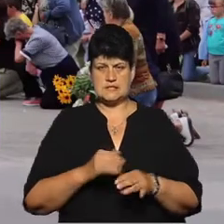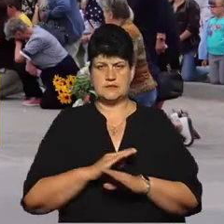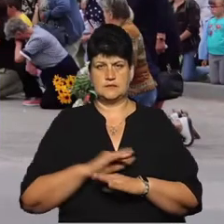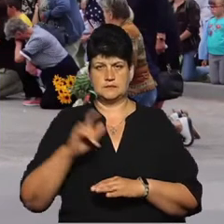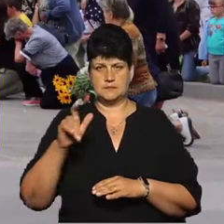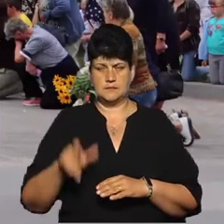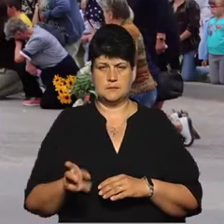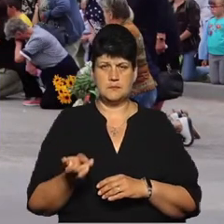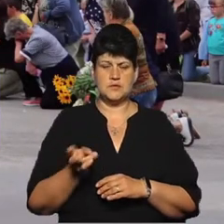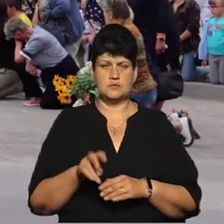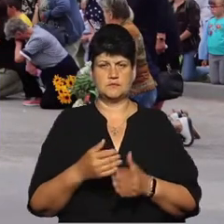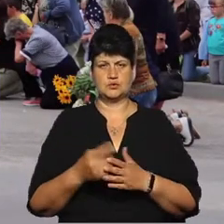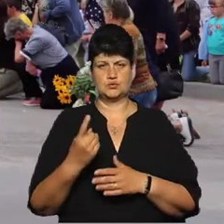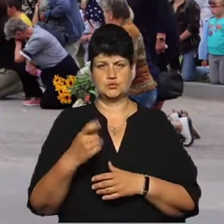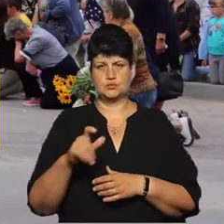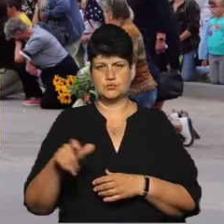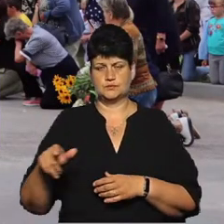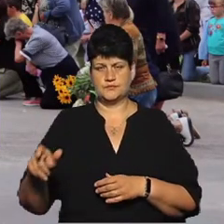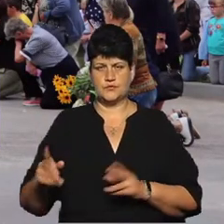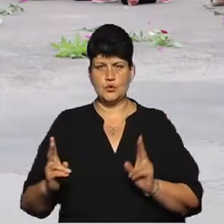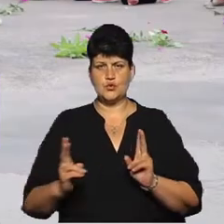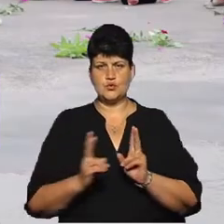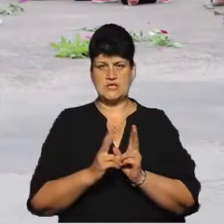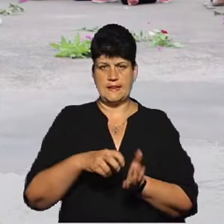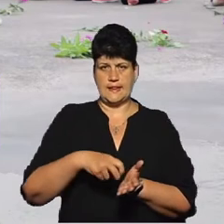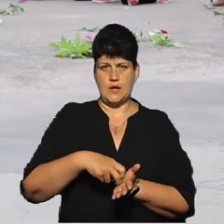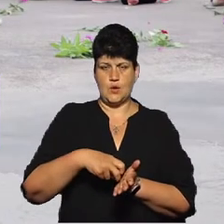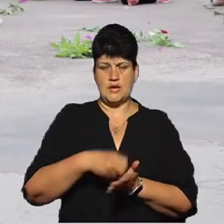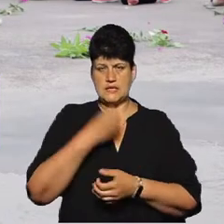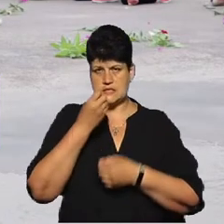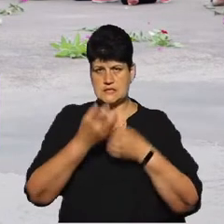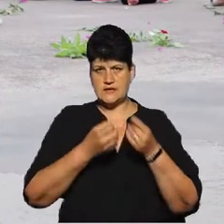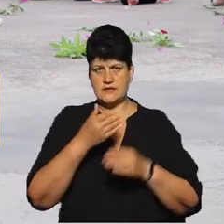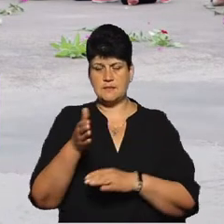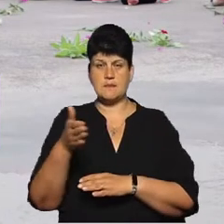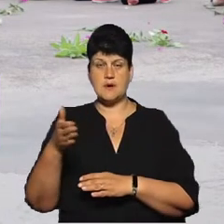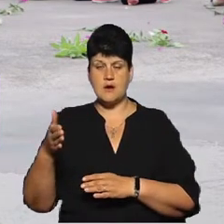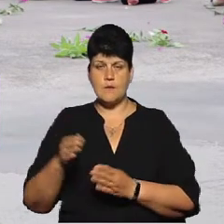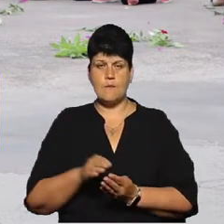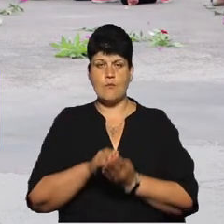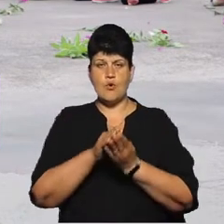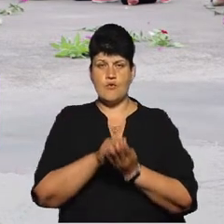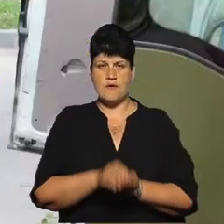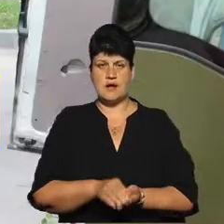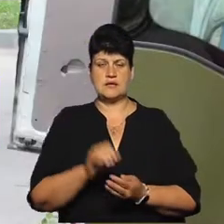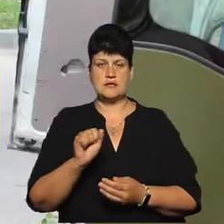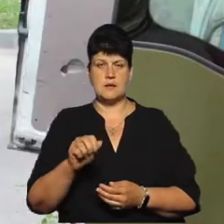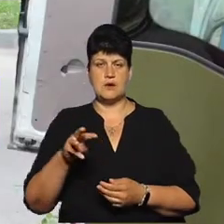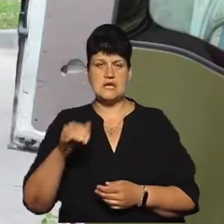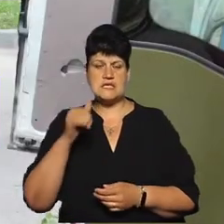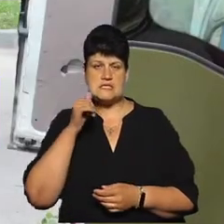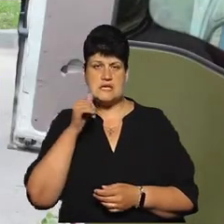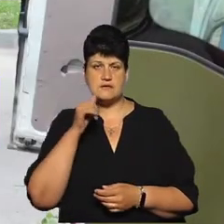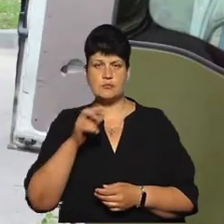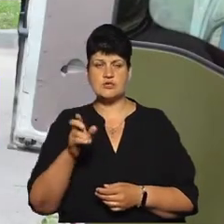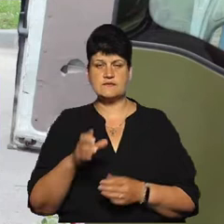більше сотні жителів громади. Вони зустріли бійця на колінах з квітами та прапорами. Поховають Андрія Михальова завтра. В